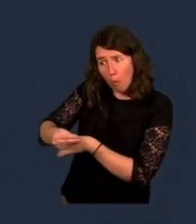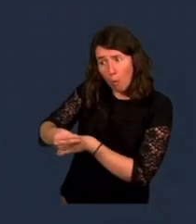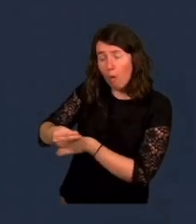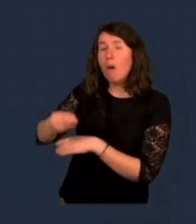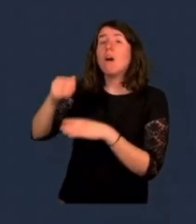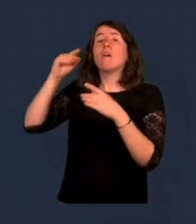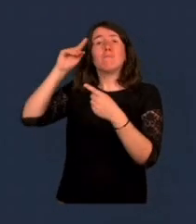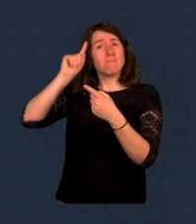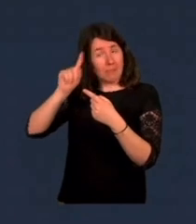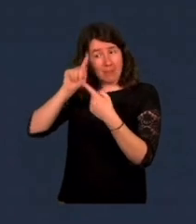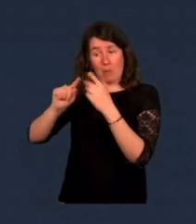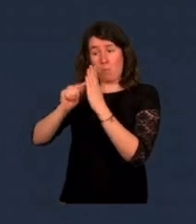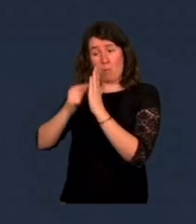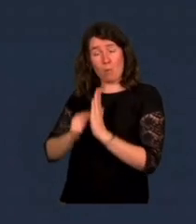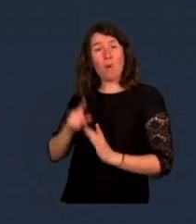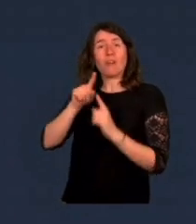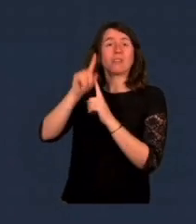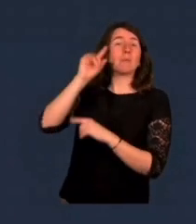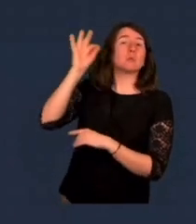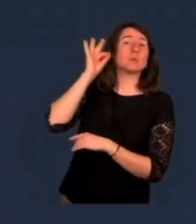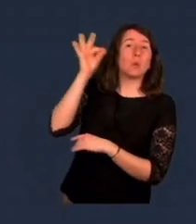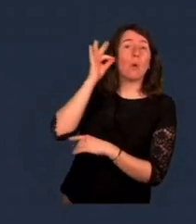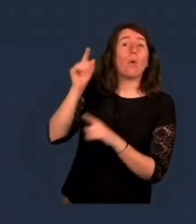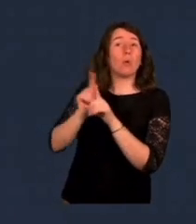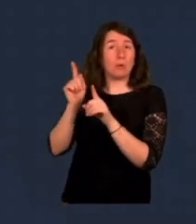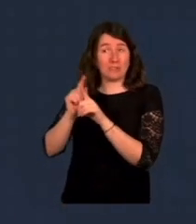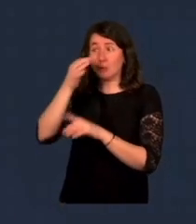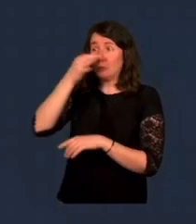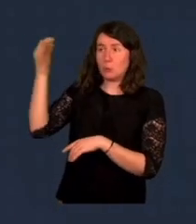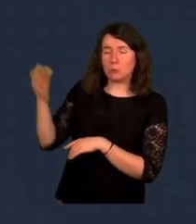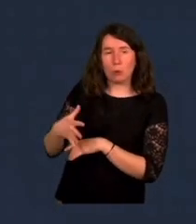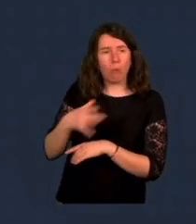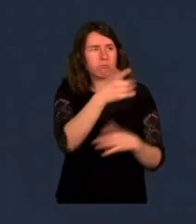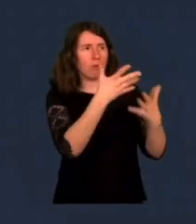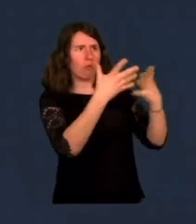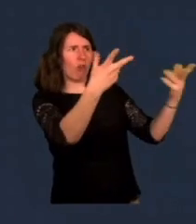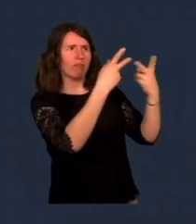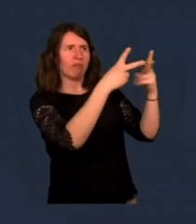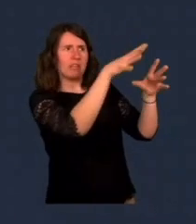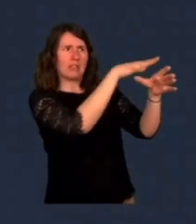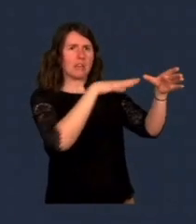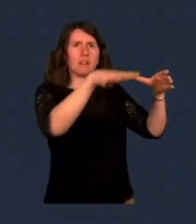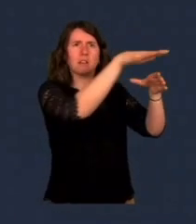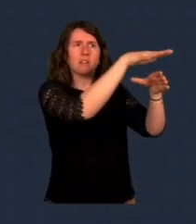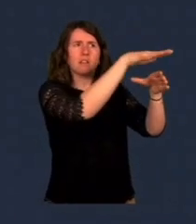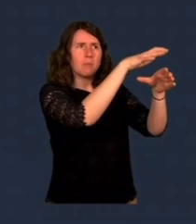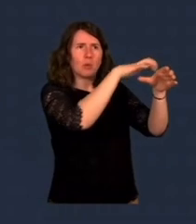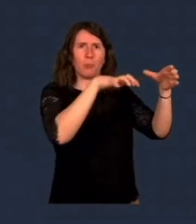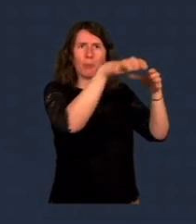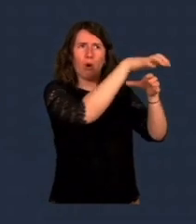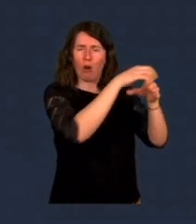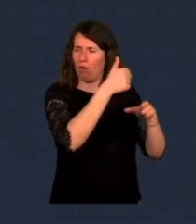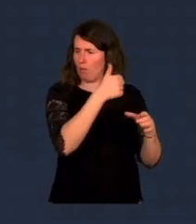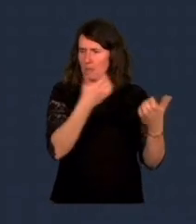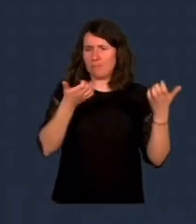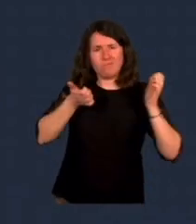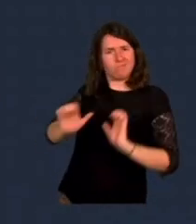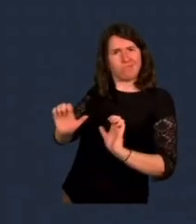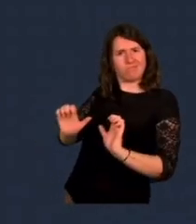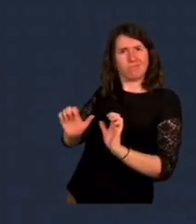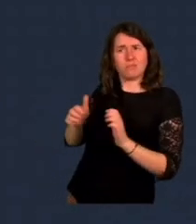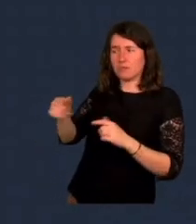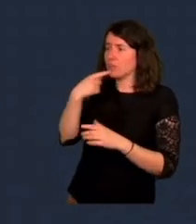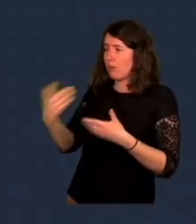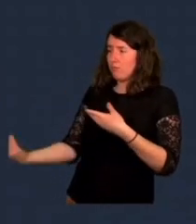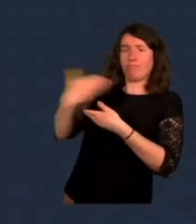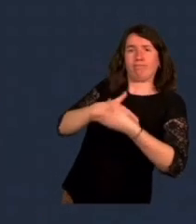points concernant la pollution et le niveau sonore, les métropoles mettent en place des politiques visant à exclure une part très importante de la population de la région des